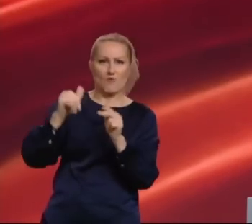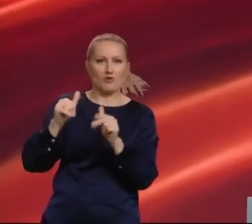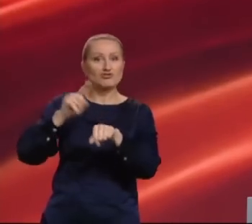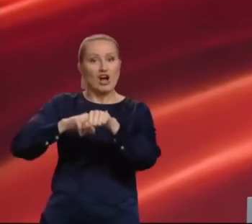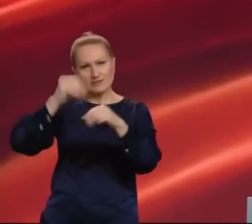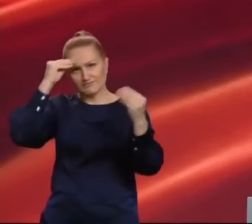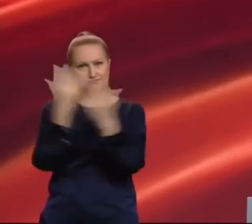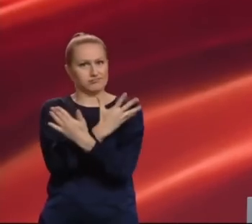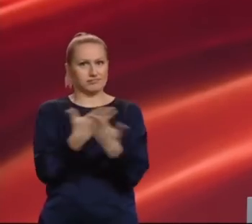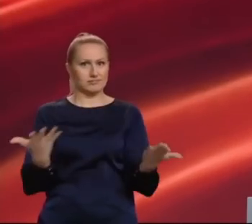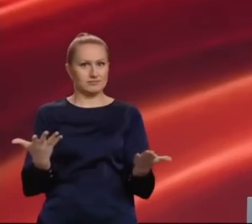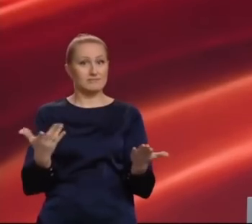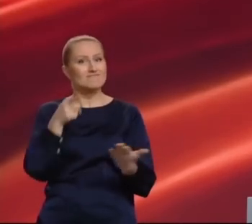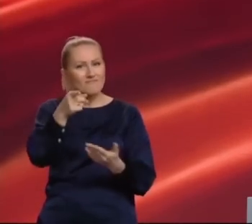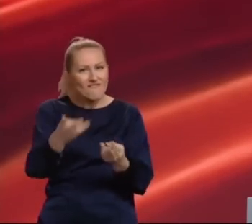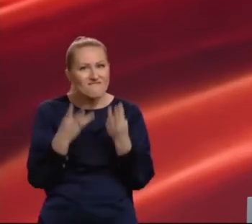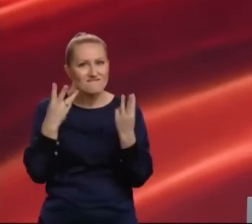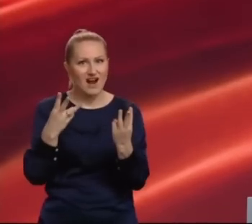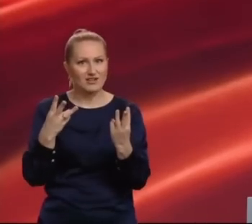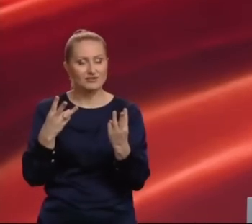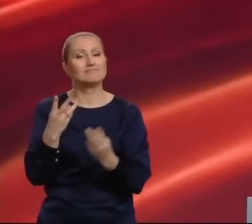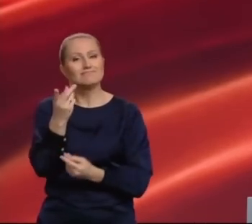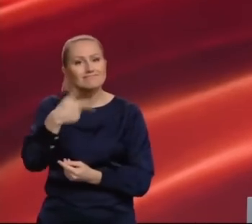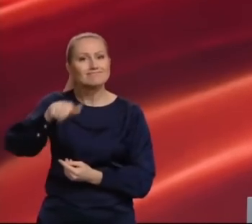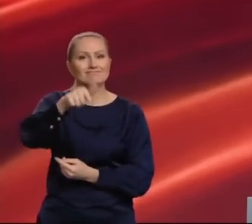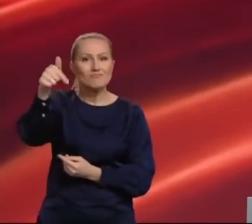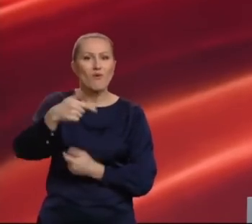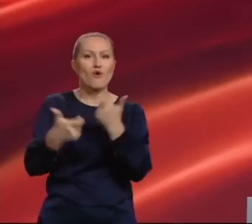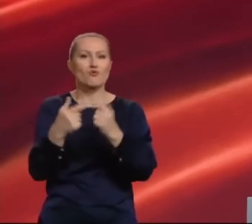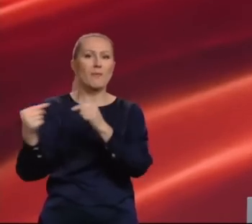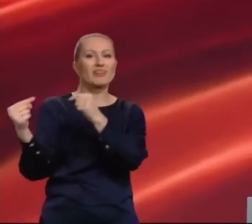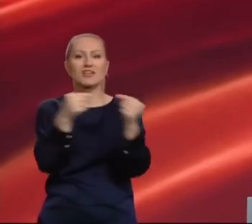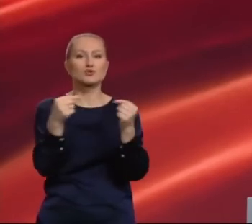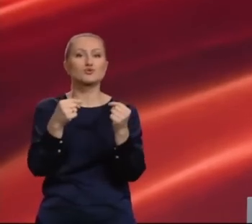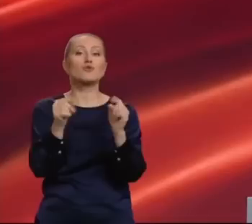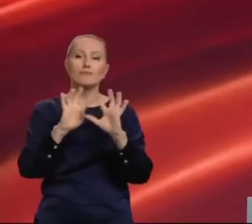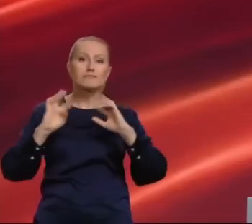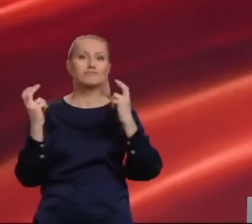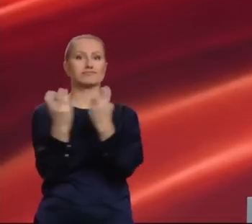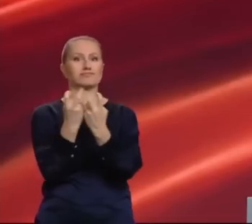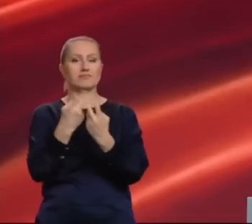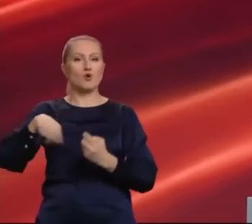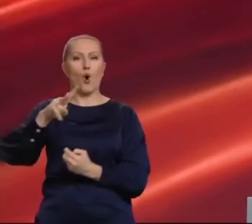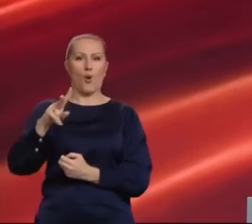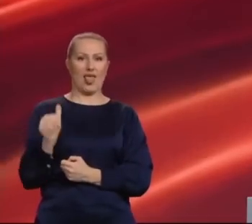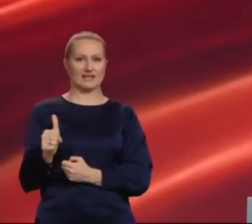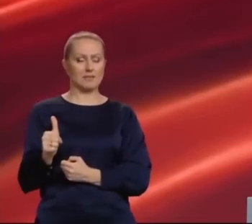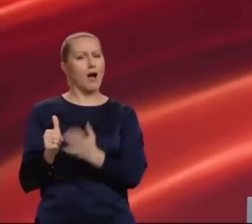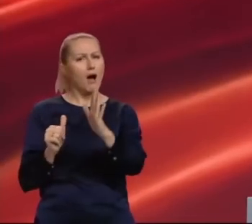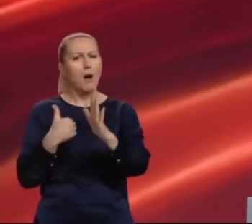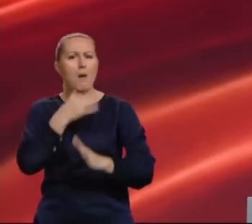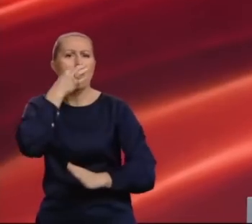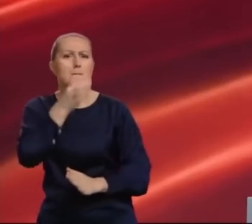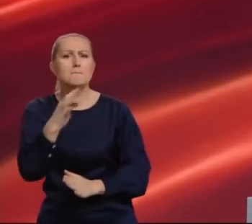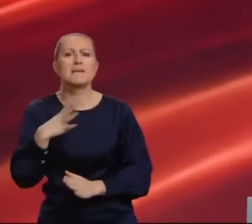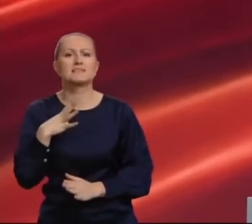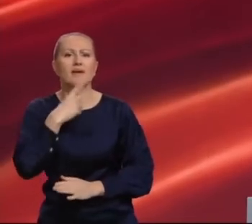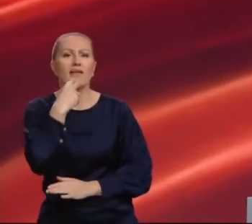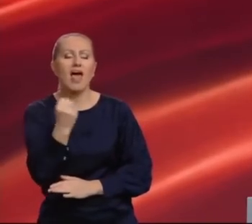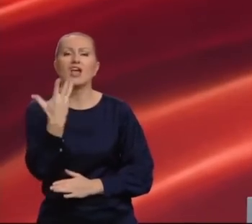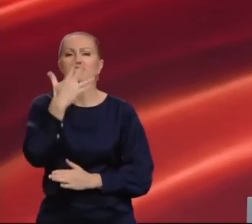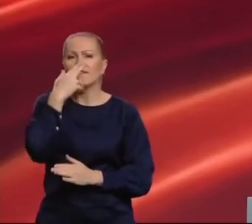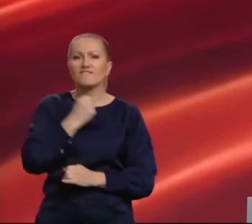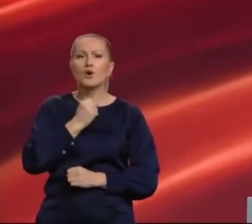Naprawdę to jest ważne i powinno być dyskutowane w gronie ekspertów. A ja zapytam o bezpieczeństwo energetyczne. Battle, tak, gdzie są sieci